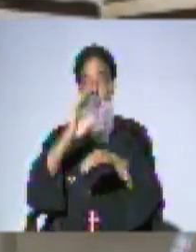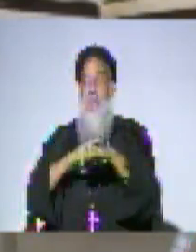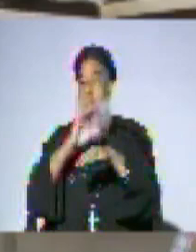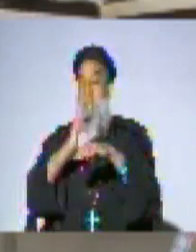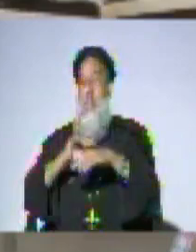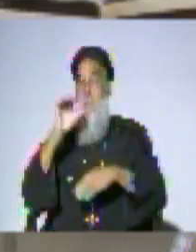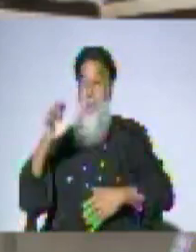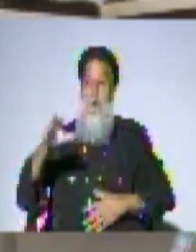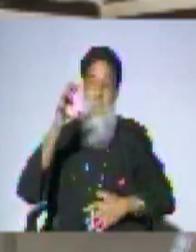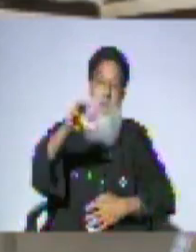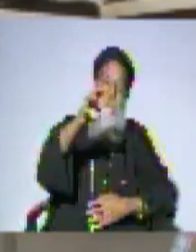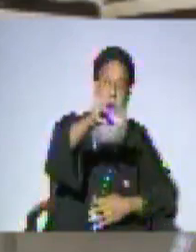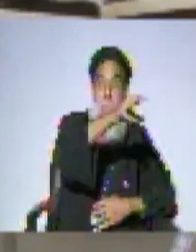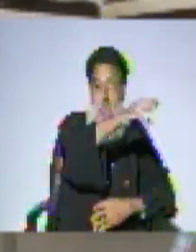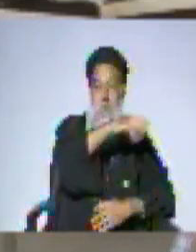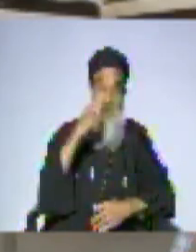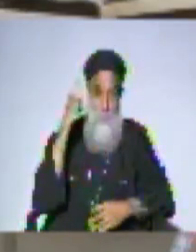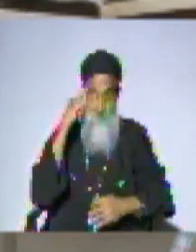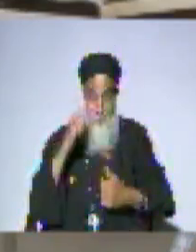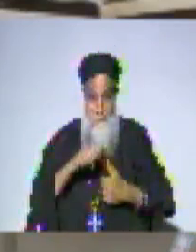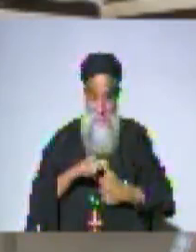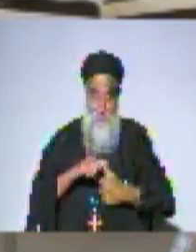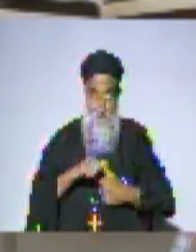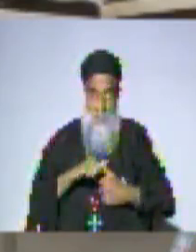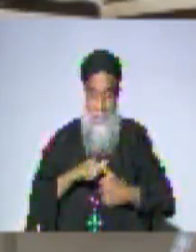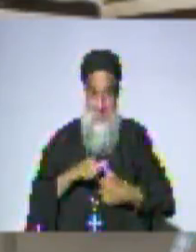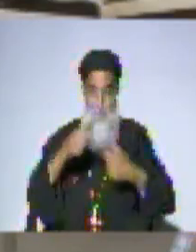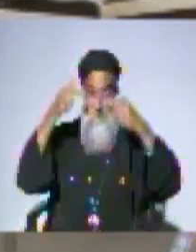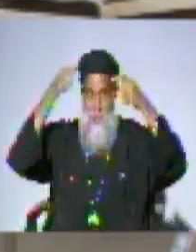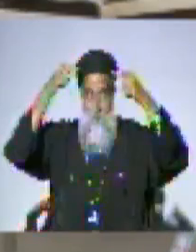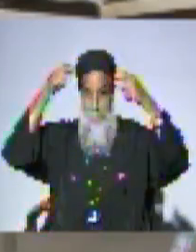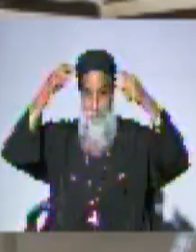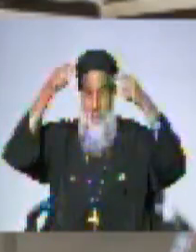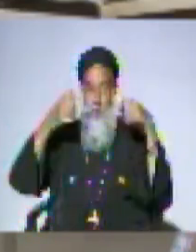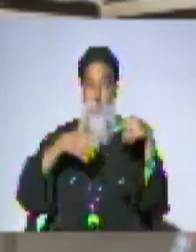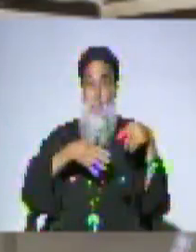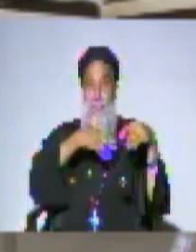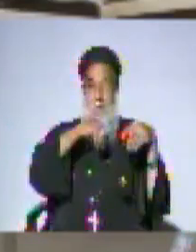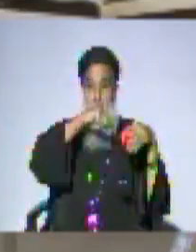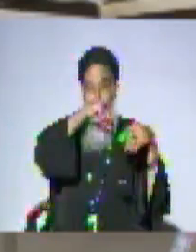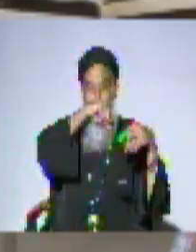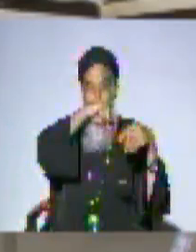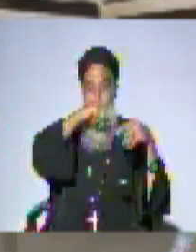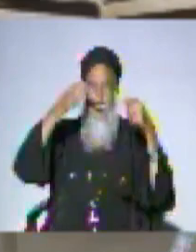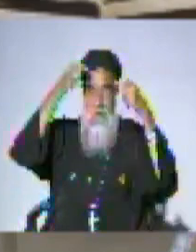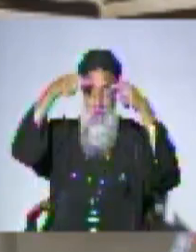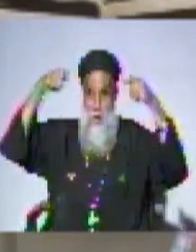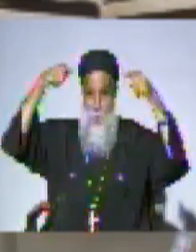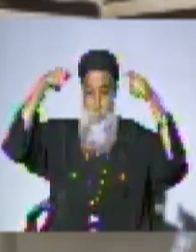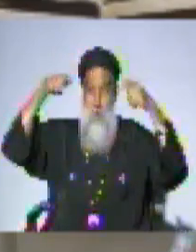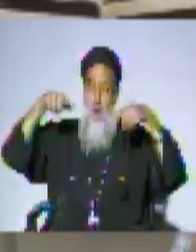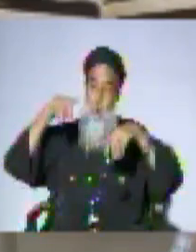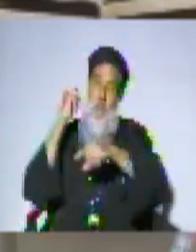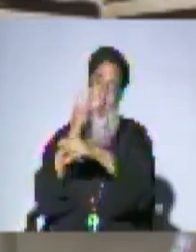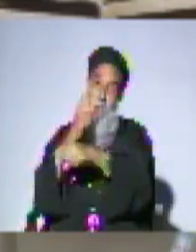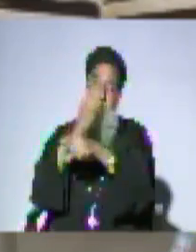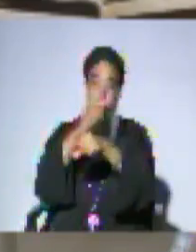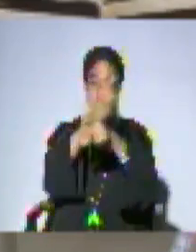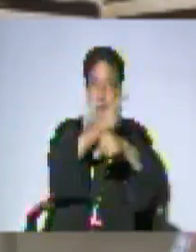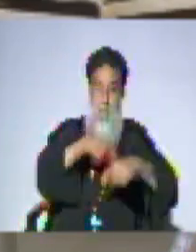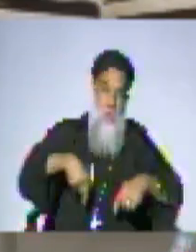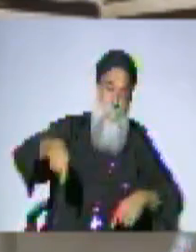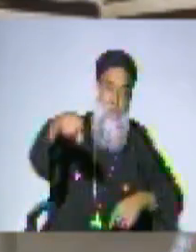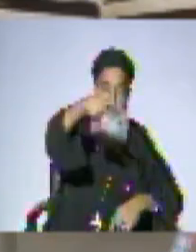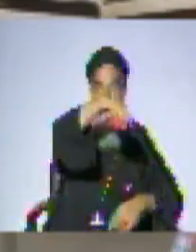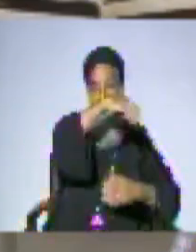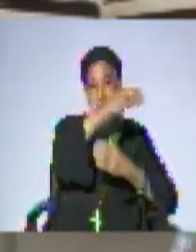أسسها. ففي وإحنا لينا أنا راهب وليا أولاد كتير قوي روحيين يعني